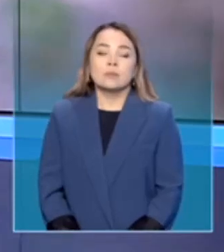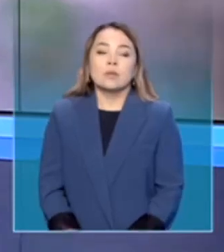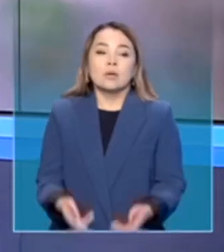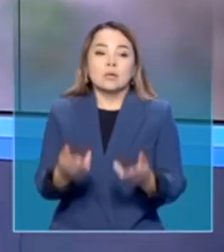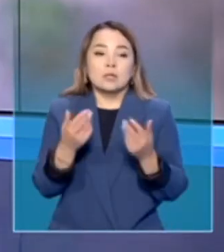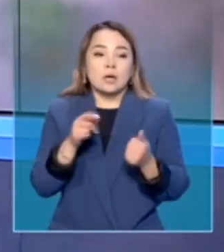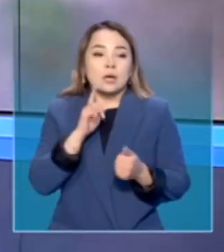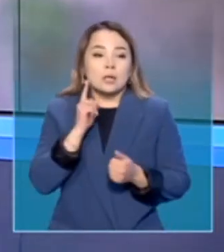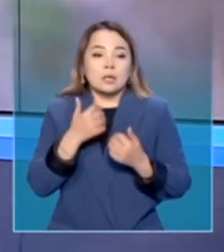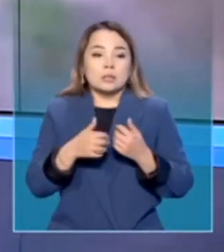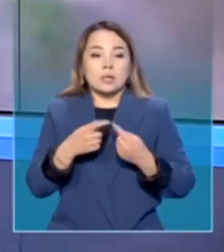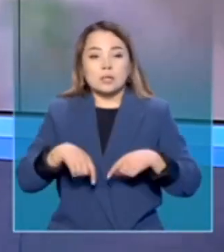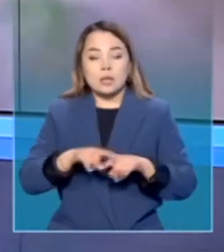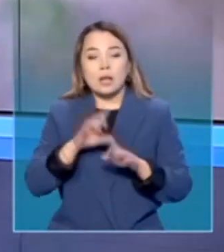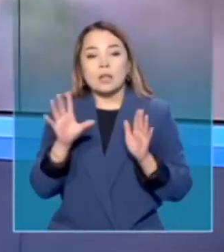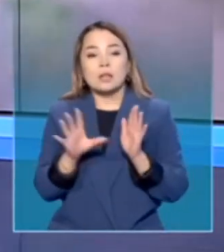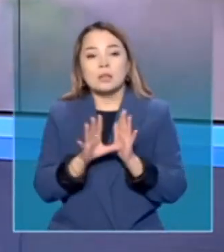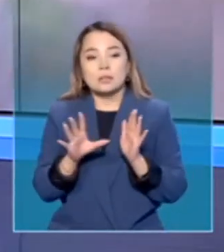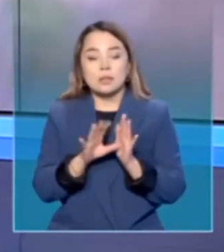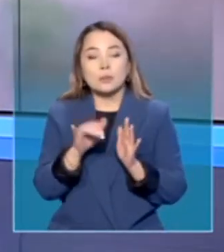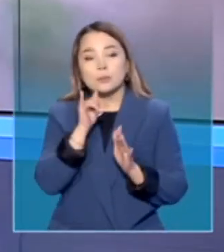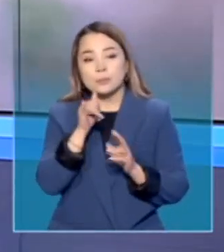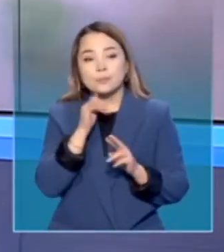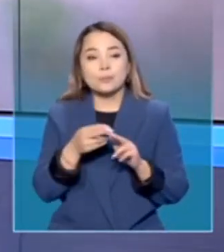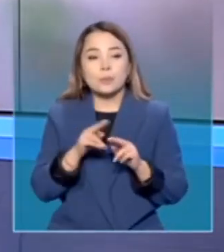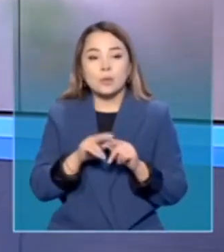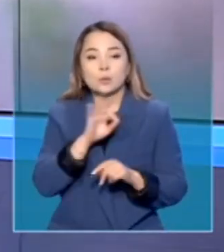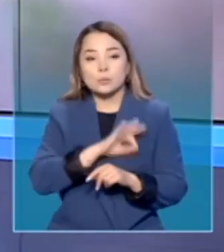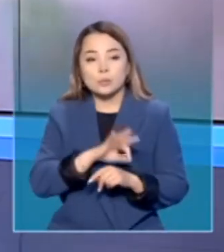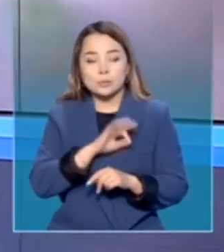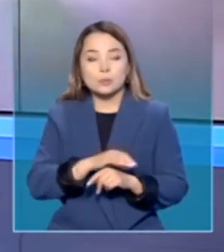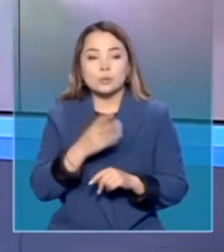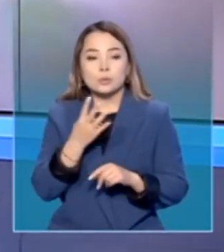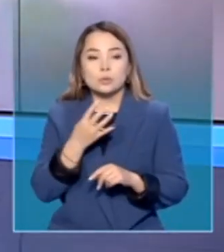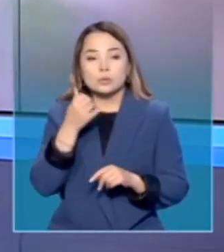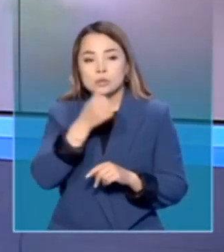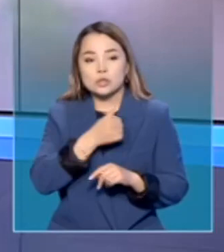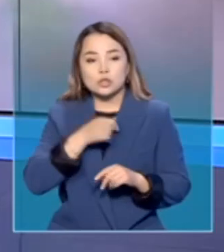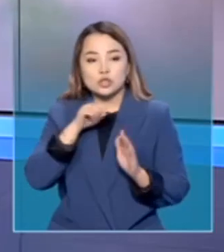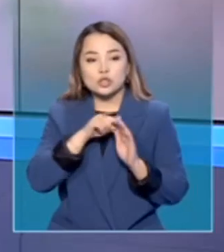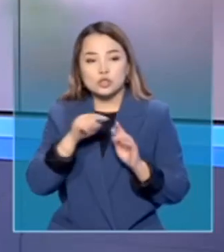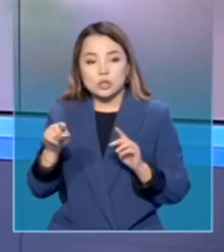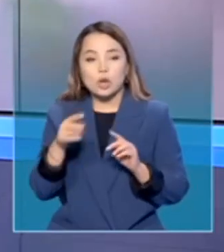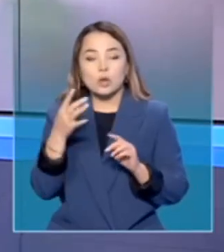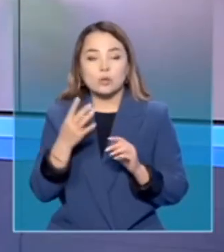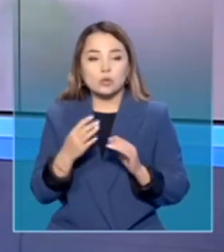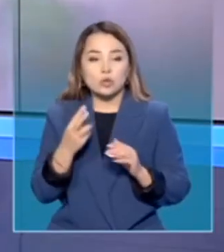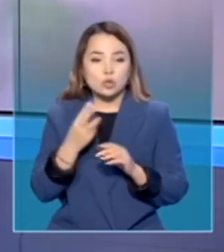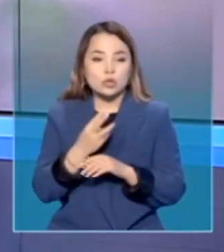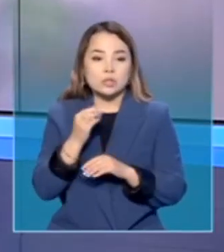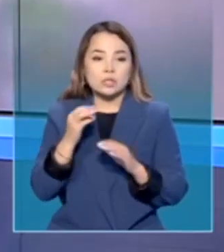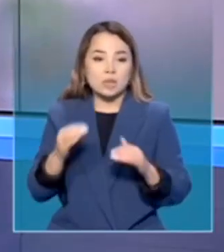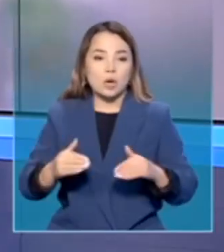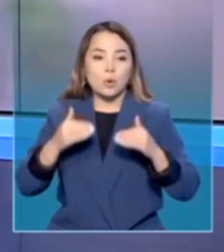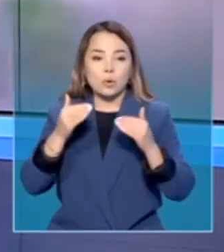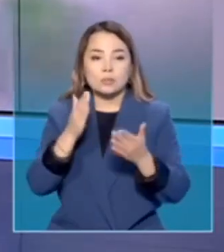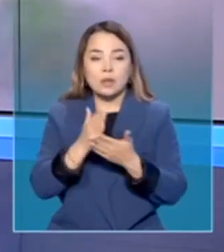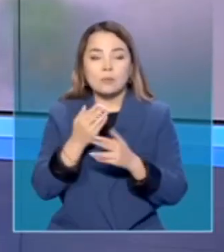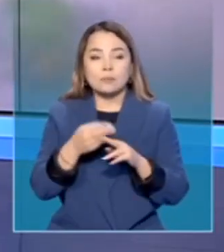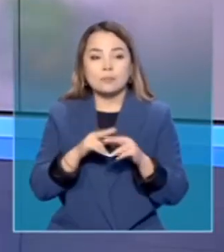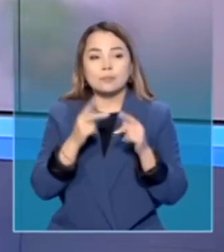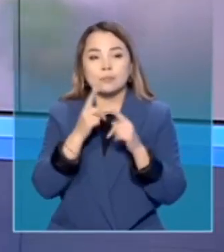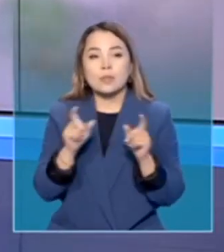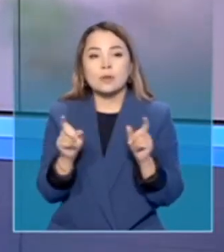Ya жасөспүрүмдөр арасында электронды темекі тұтыну 4 жыл ішінде 3 есе өскен. Бүгін мәжілісте депутаттар осындай мәселе көтерді. Олардың